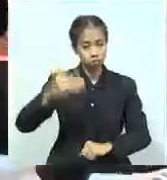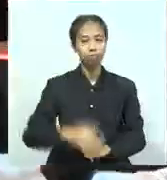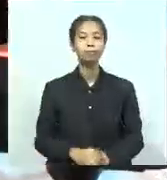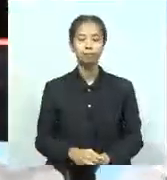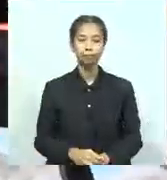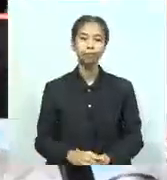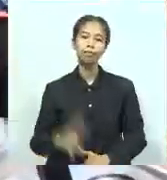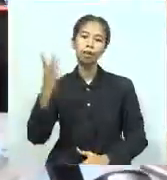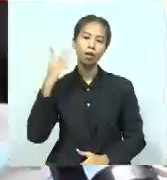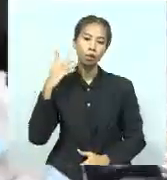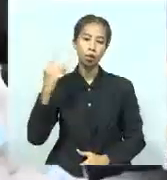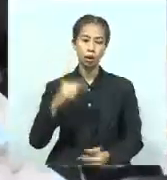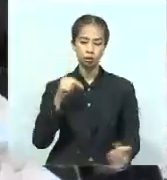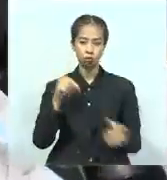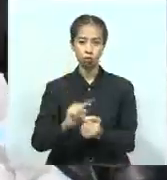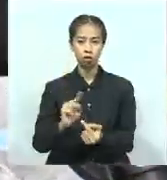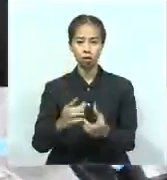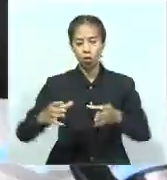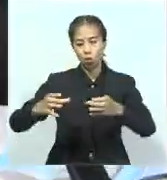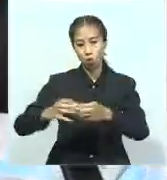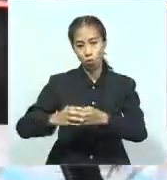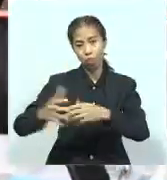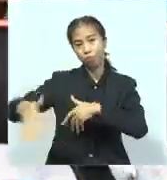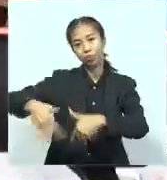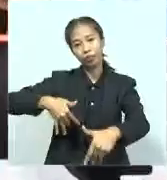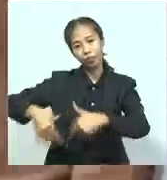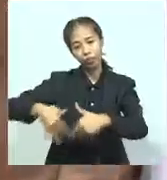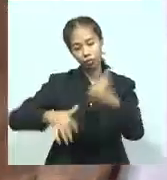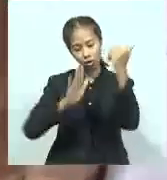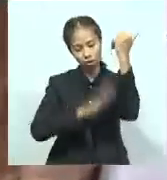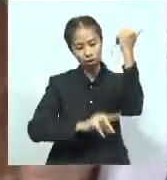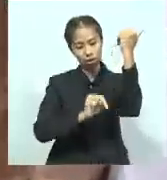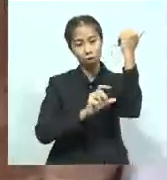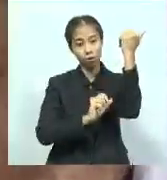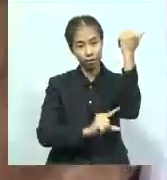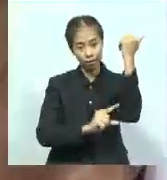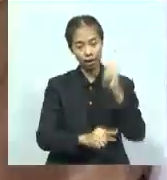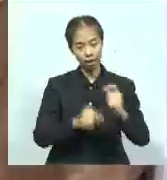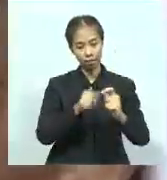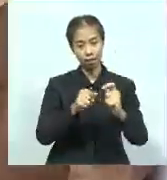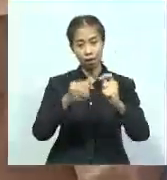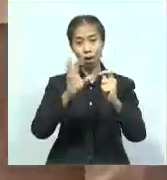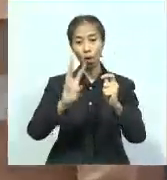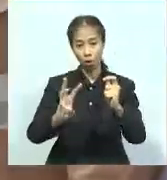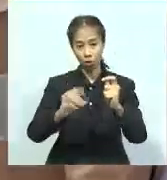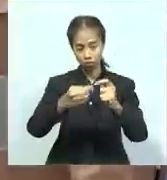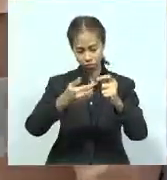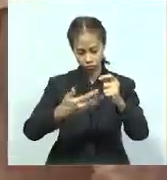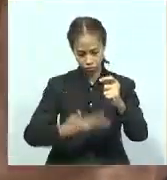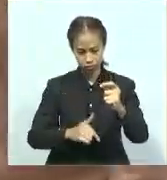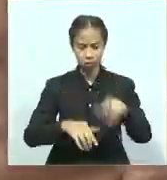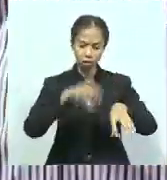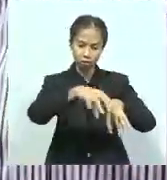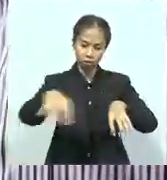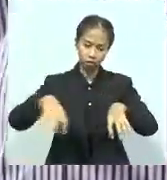ขณะที่เมื่อวานนี้มีความเคลื่อนไหวจากทางเครือข่ายประมงพื้นบ้านจังหวัดนครศรีธรรมราช6อำเภอชายฝั่งทะเลกว่า20อง